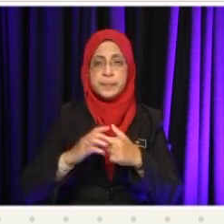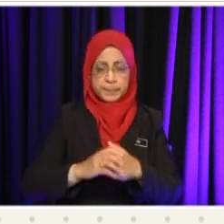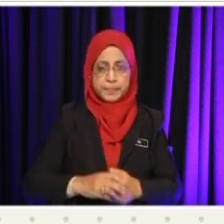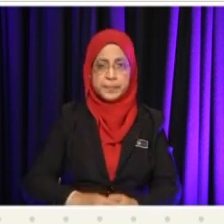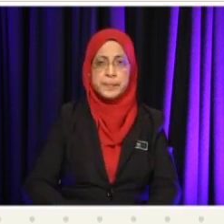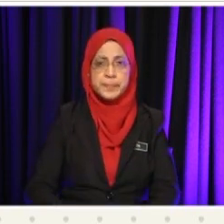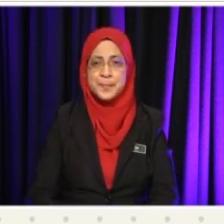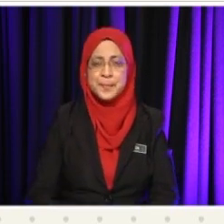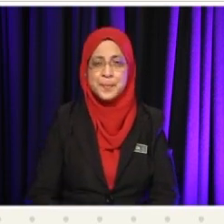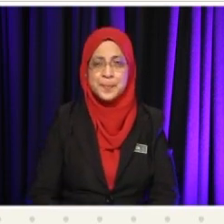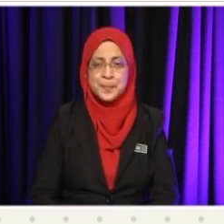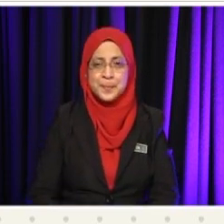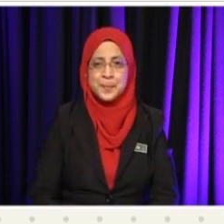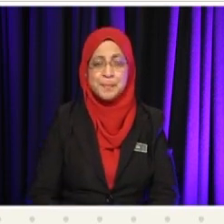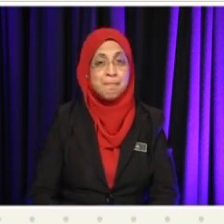adalah